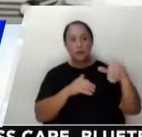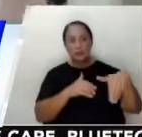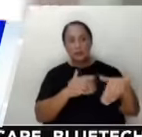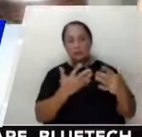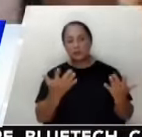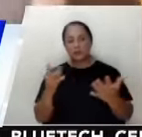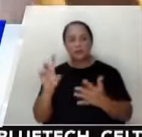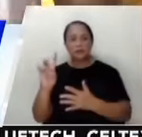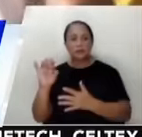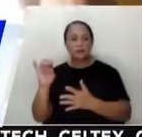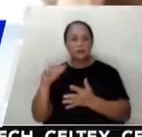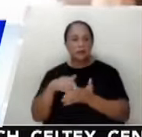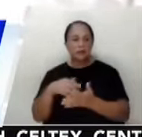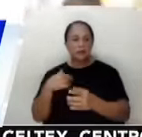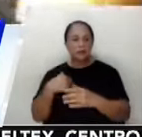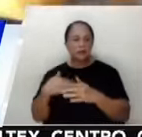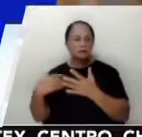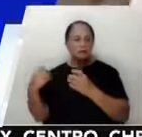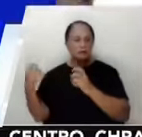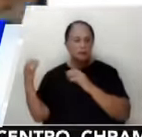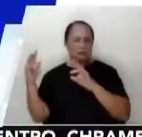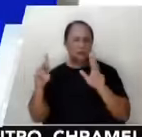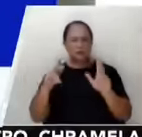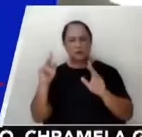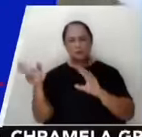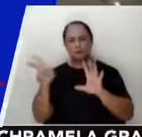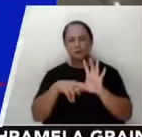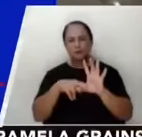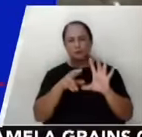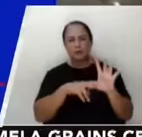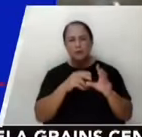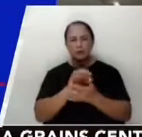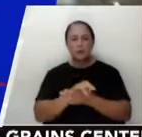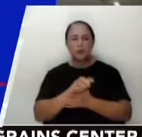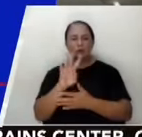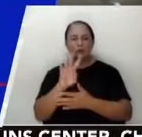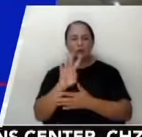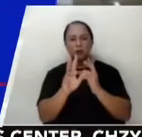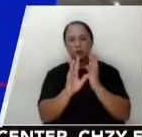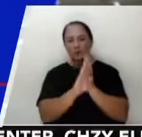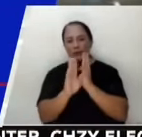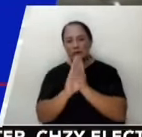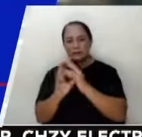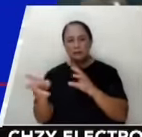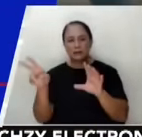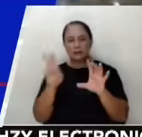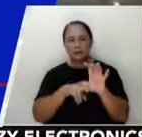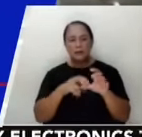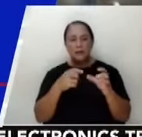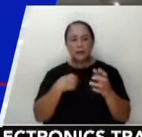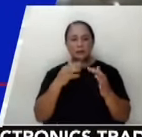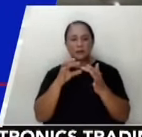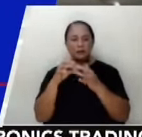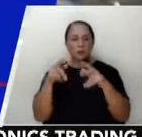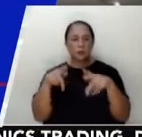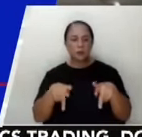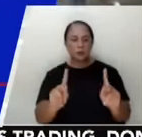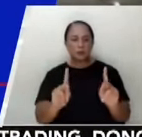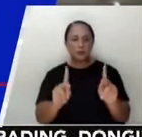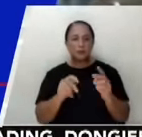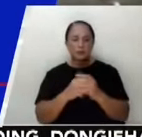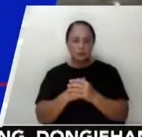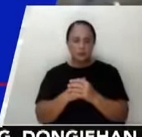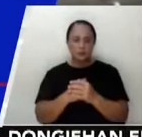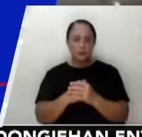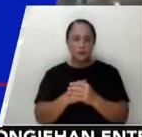75,000 ang peak ng mga pasahero rito kada araw. 24 ka units na nag-apply og special permits, no? So,